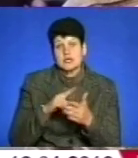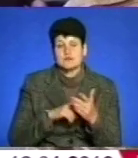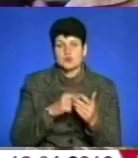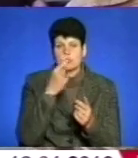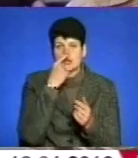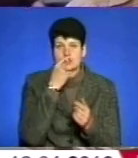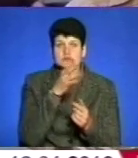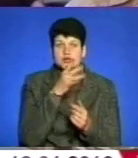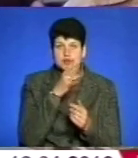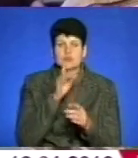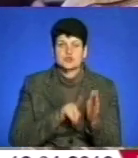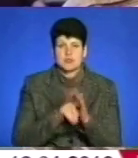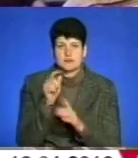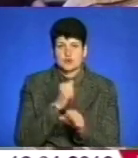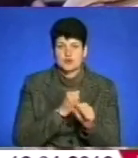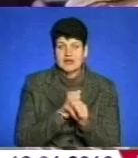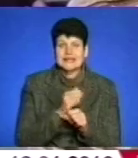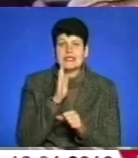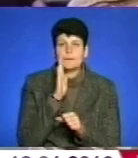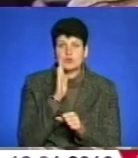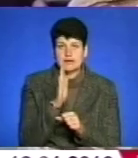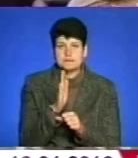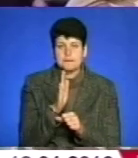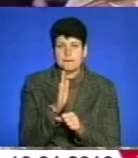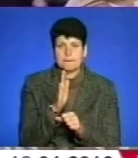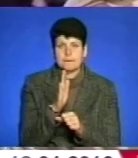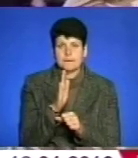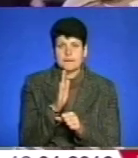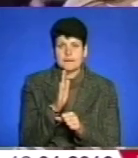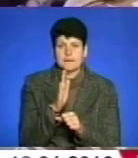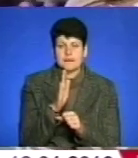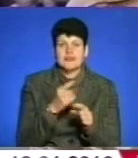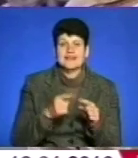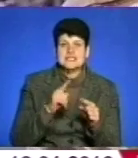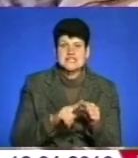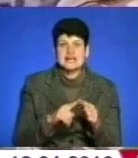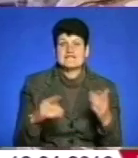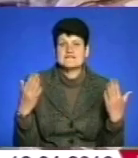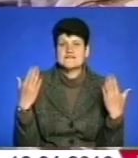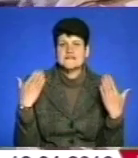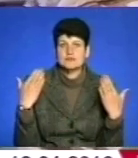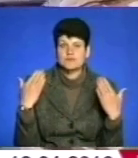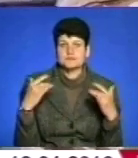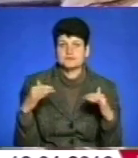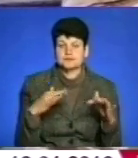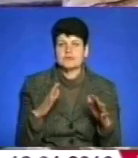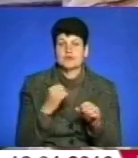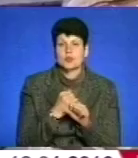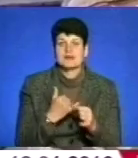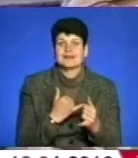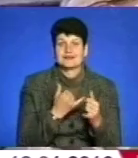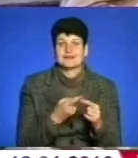найближчим часом він все-таки запрацює і буде ця така відпочинкова річ зроблена для цих